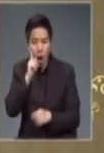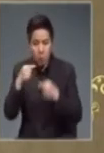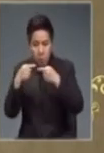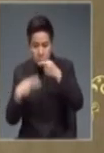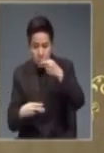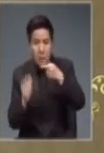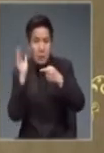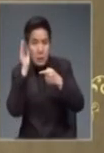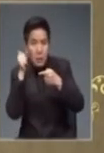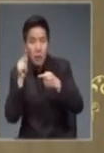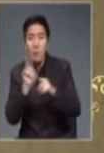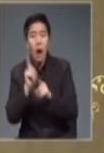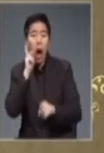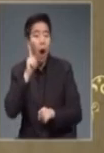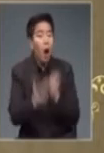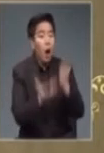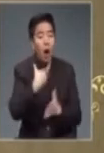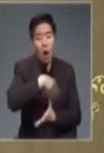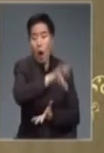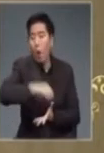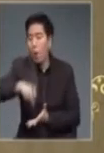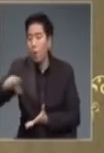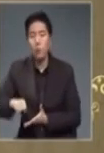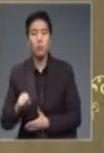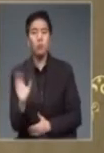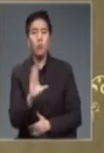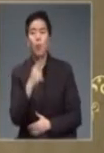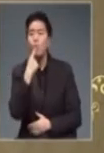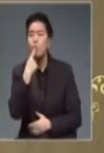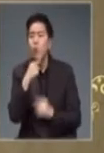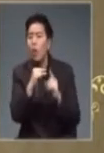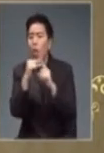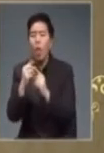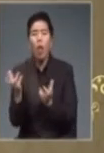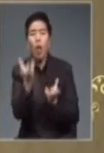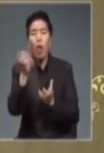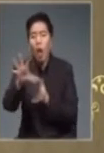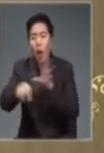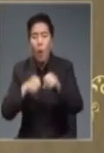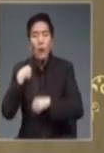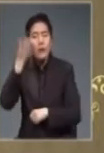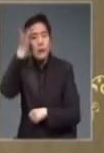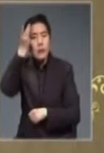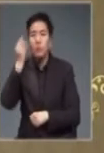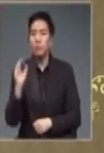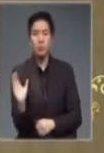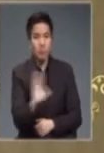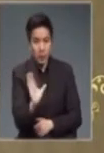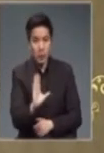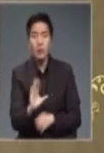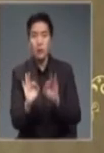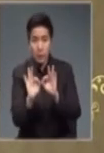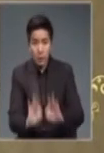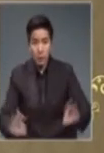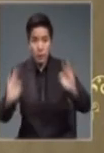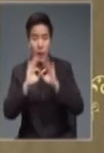มาเป็นยุทธศาสตร์หลักมุ่งให้มหาวิทยาลัยราชภัฏทั้ง38แห่งทั่วประเทศสามารถเป็นแกนนำในการพัฒนาท้องถิ่นต